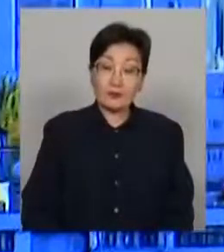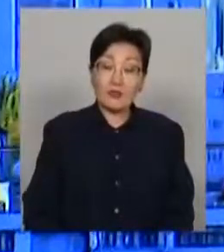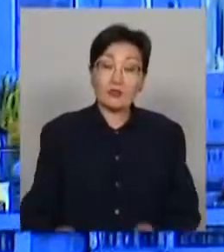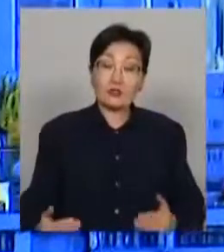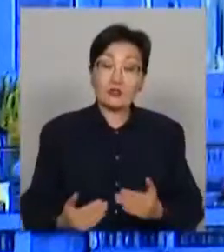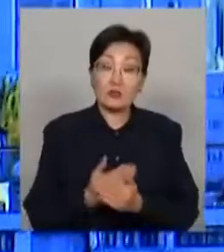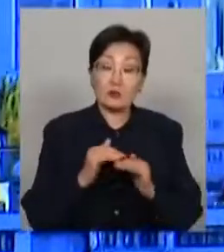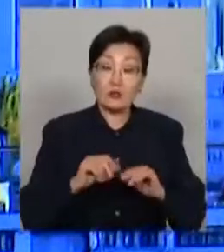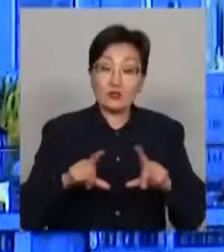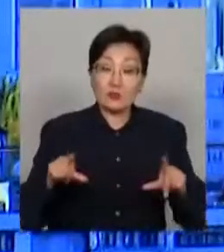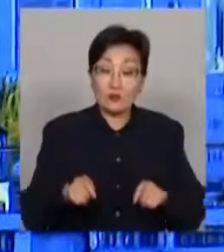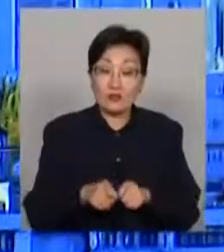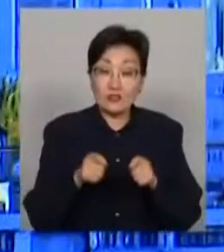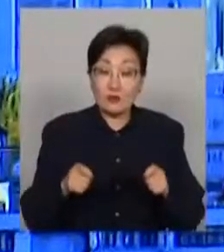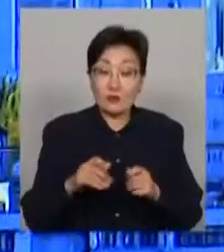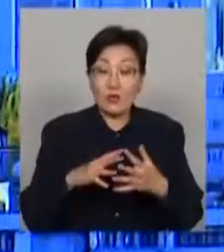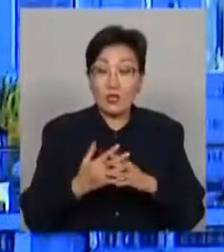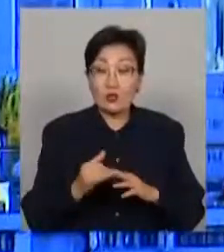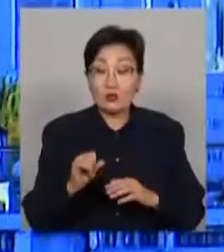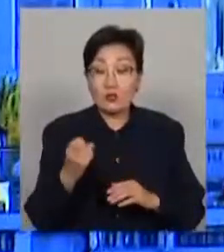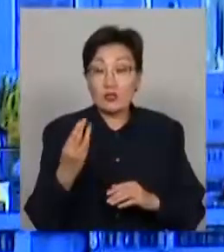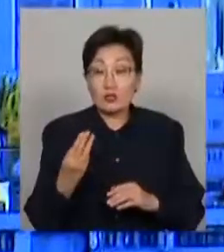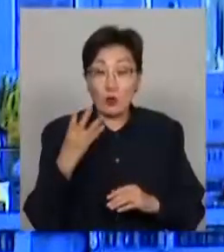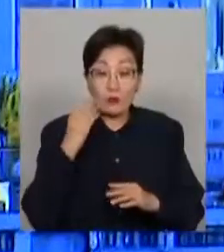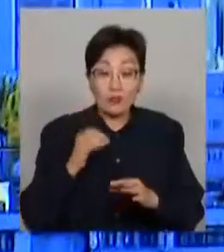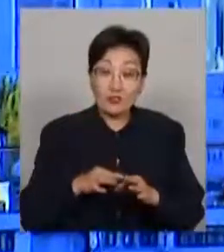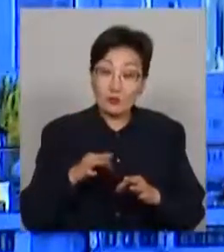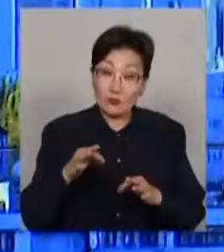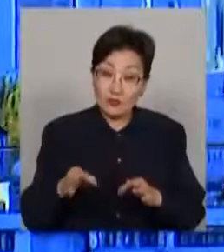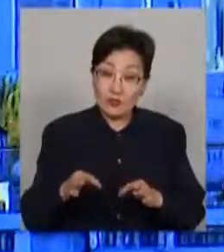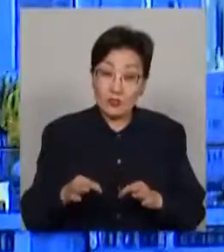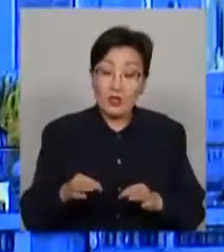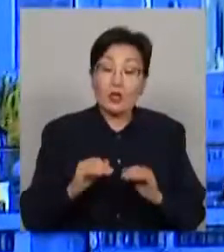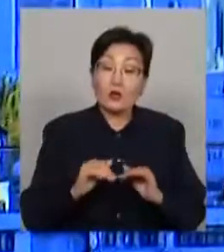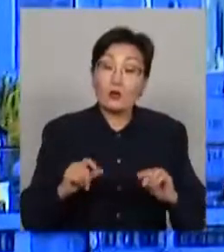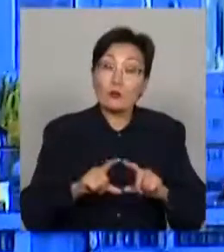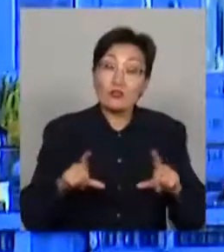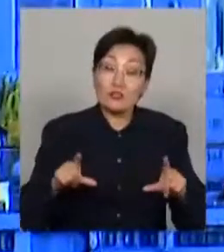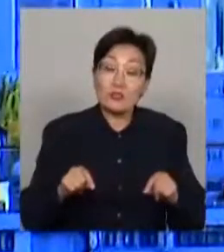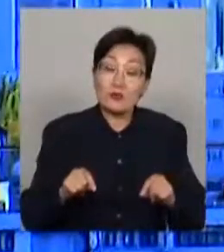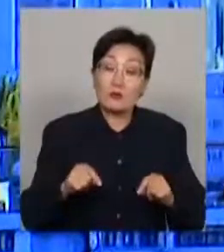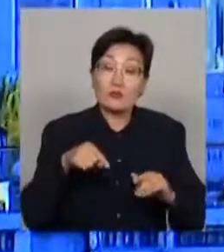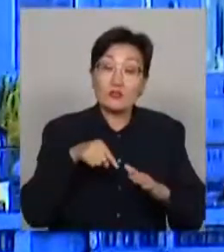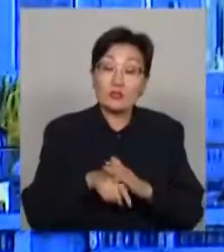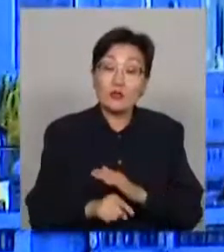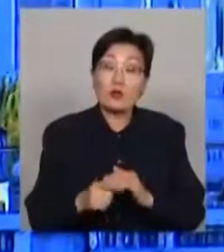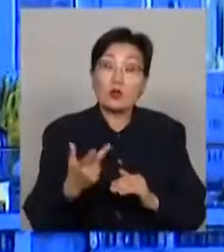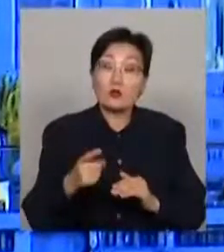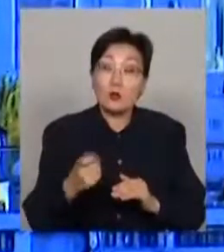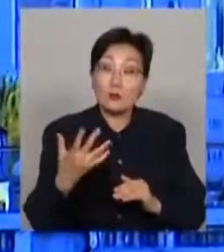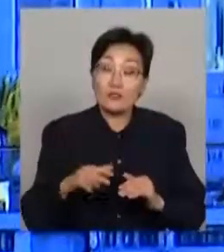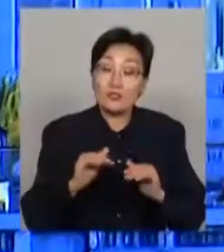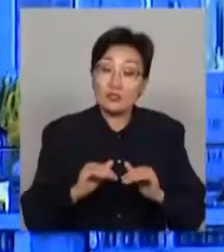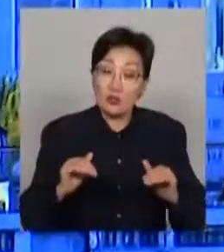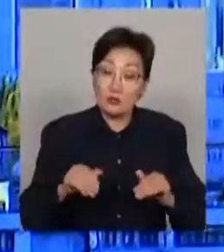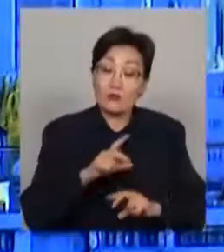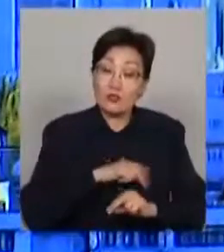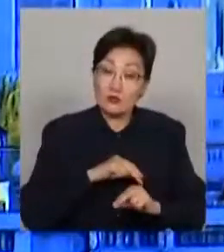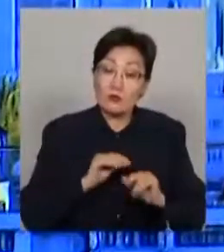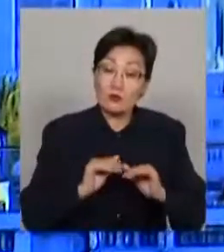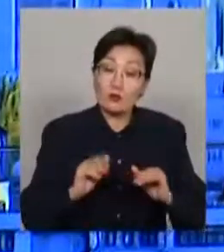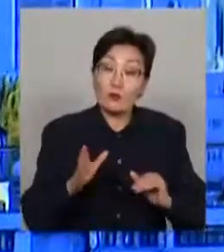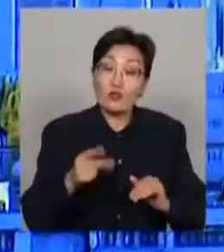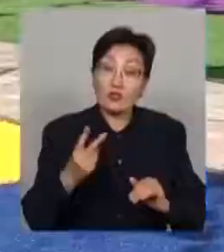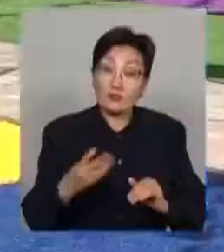Новый детский сад открылся в поселке Узынагаш Алматинской области. Дошкольное учреждение вмещает 150 человек. Работать с детьми